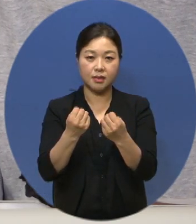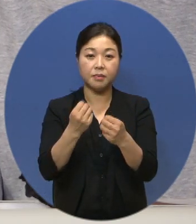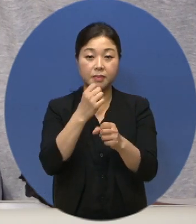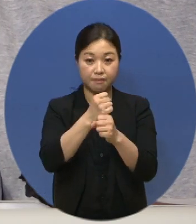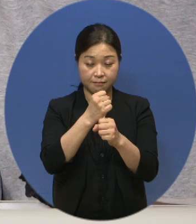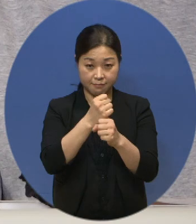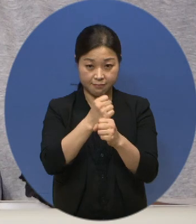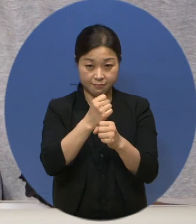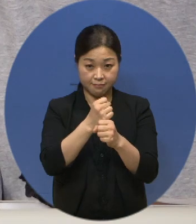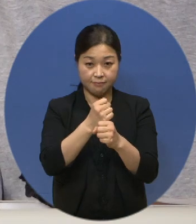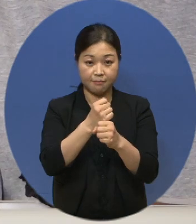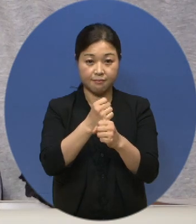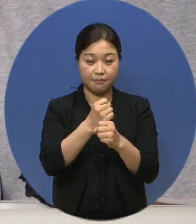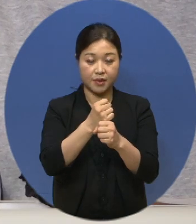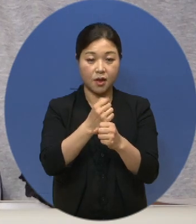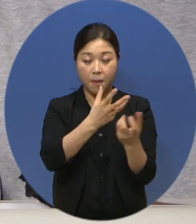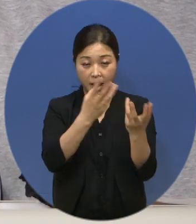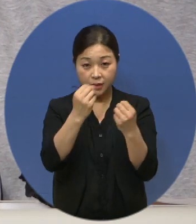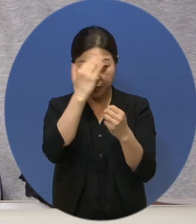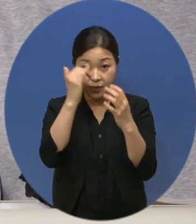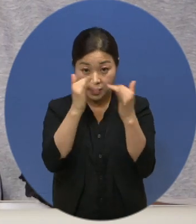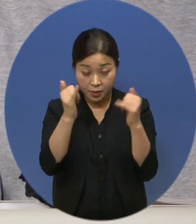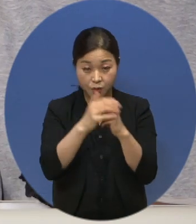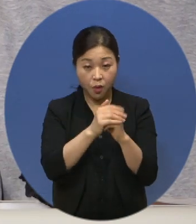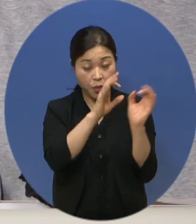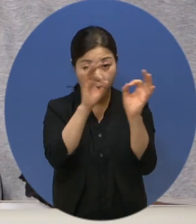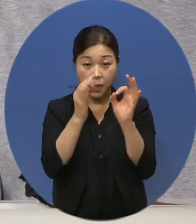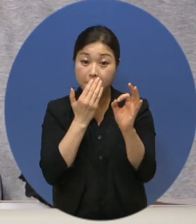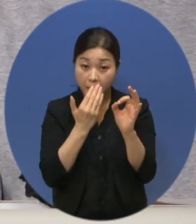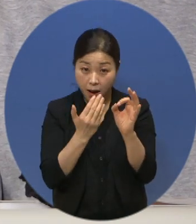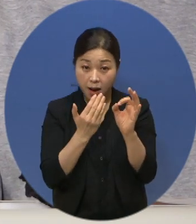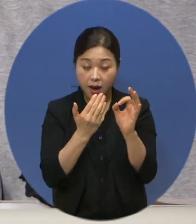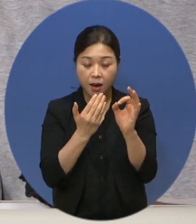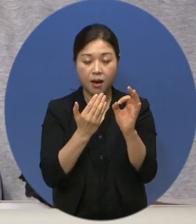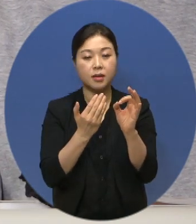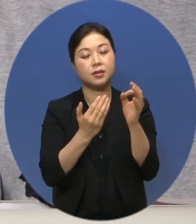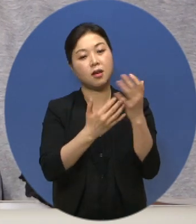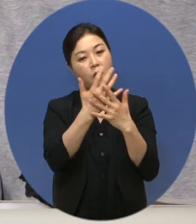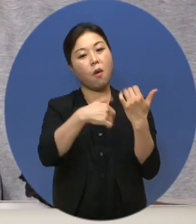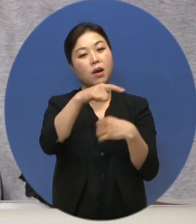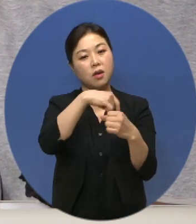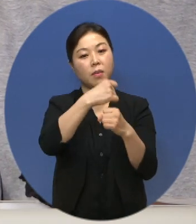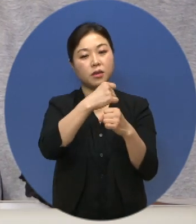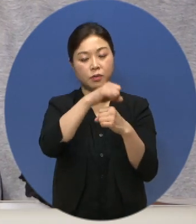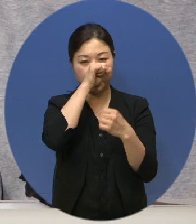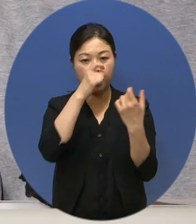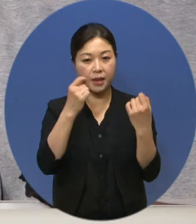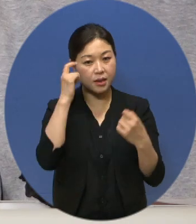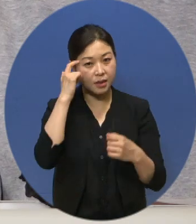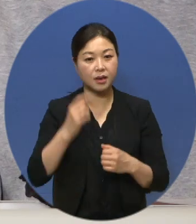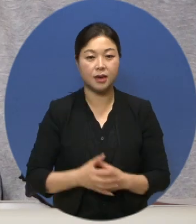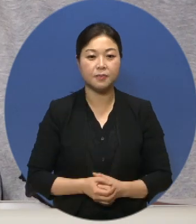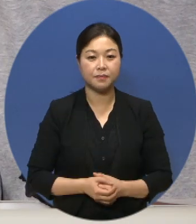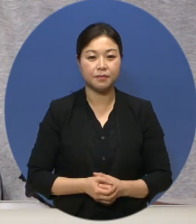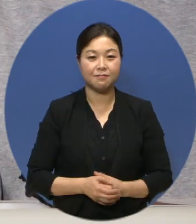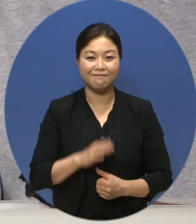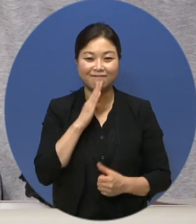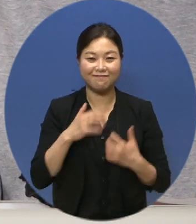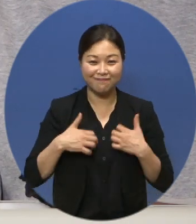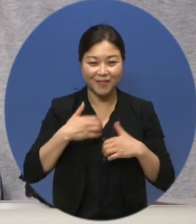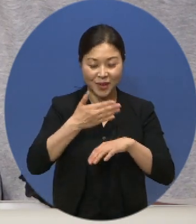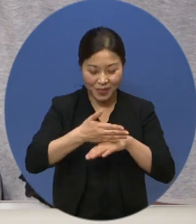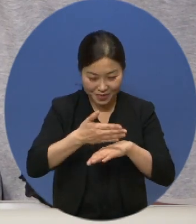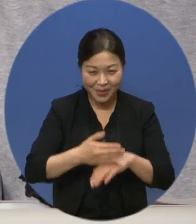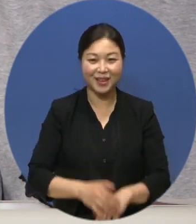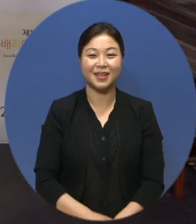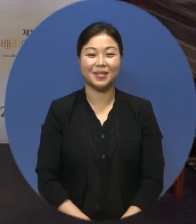많이 만들어져서 네. 많은 관객분들과 함께할 수 있는 영화들이 더 많은 환경이 되었으면 좋겠다는 생각이 들었습니다. 네, 너무 즐거웠습니다.